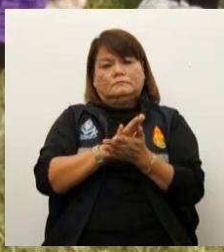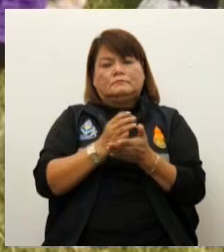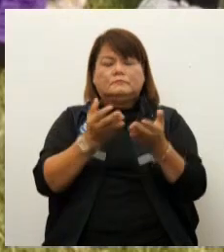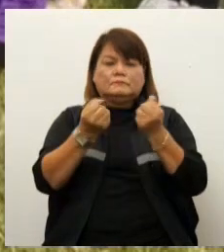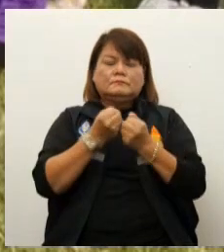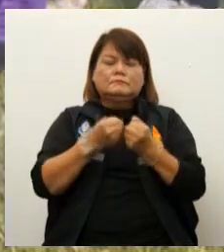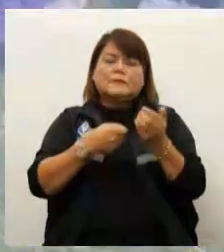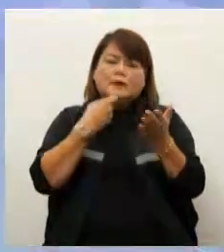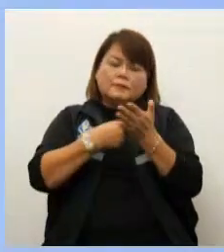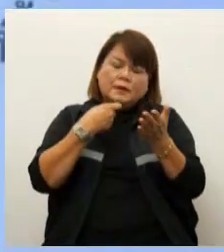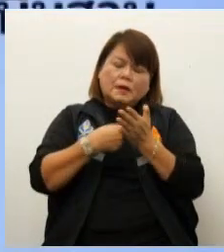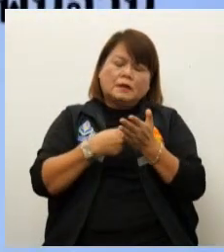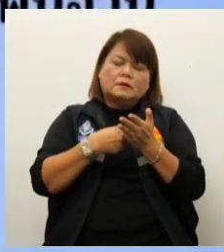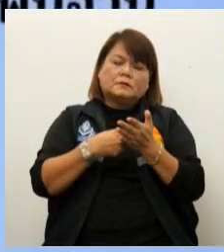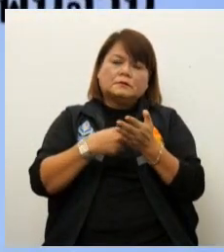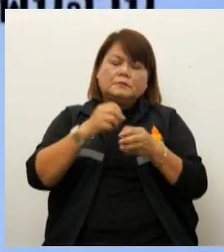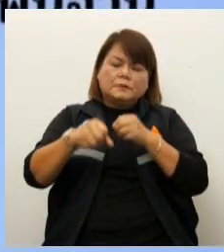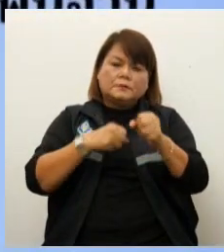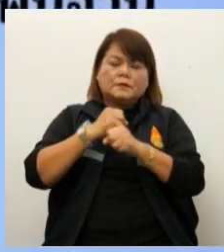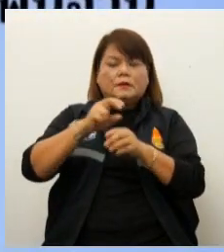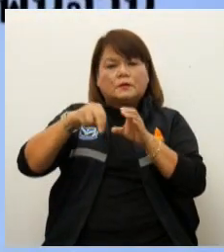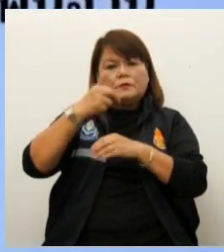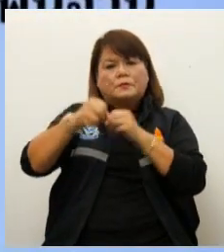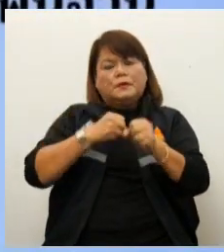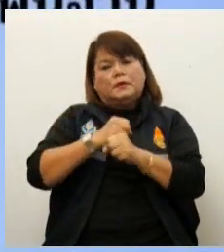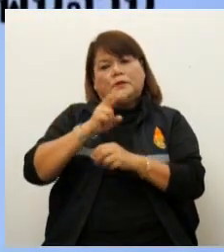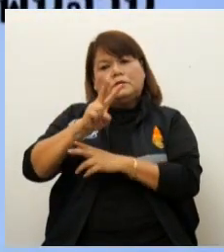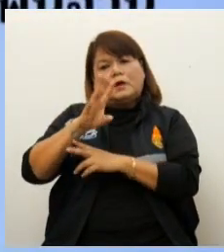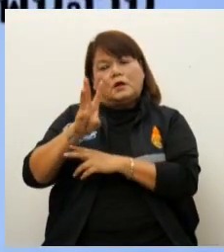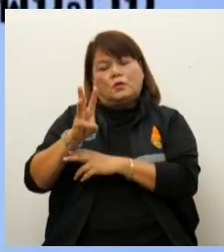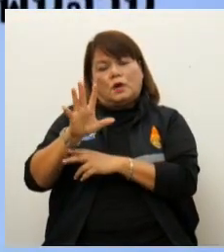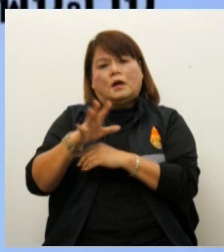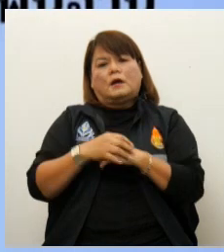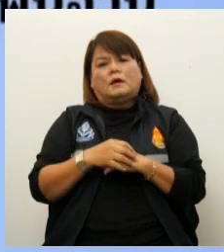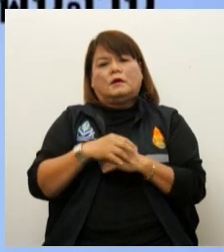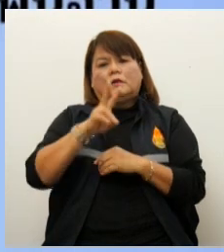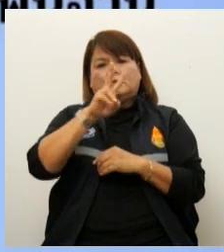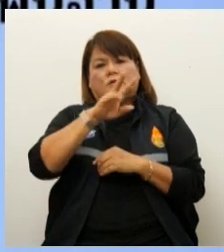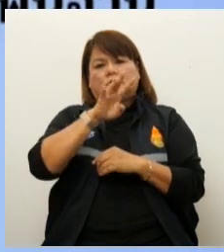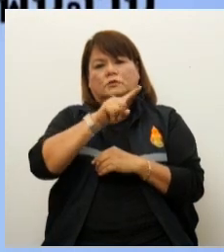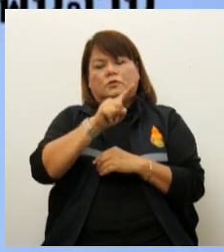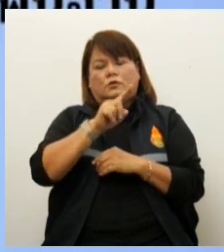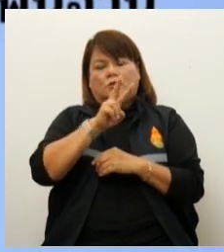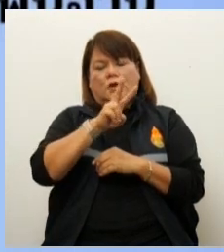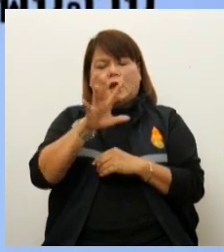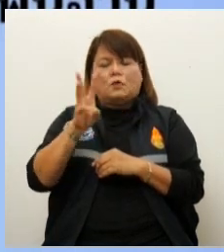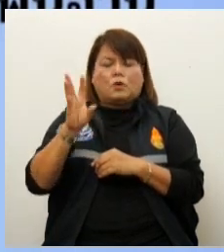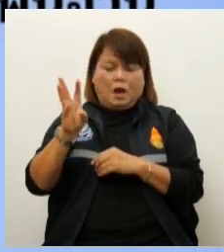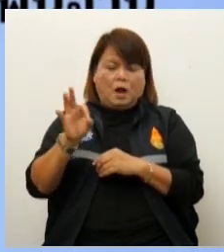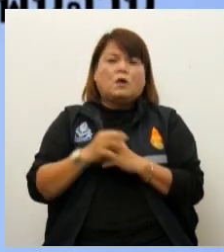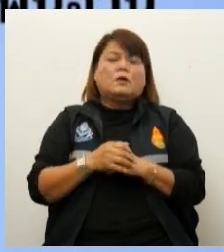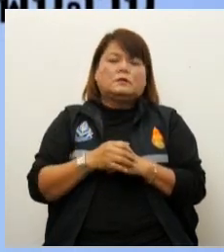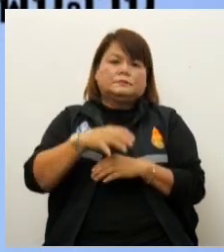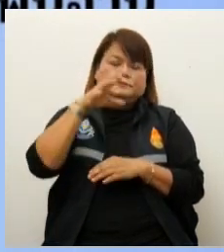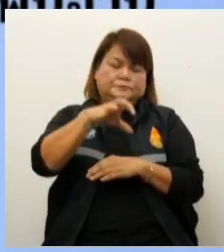ประกันคุณภาพภายนอกปีพุทธศักราช2565ถึง2569จากส